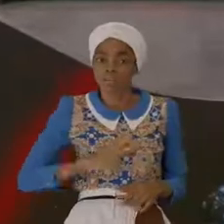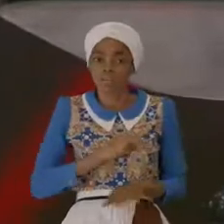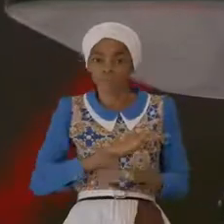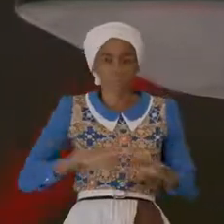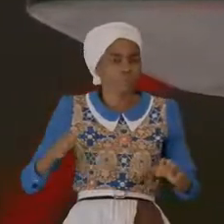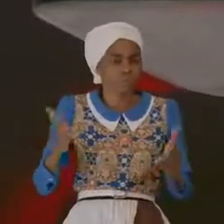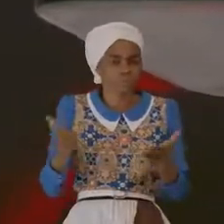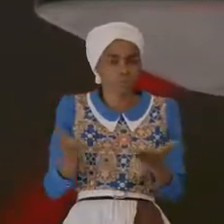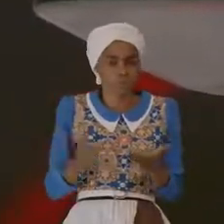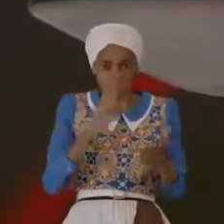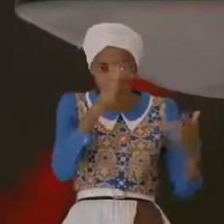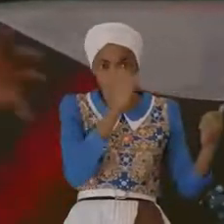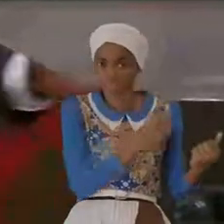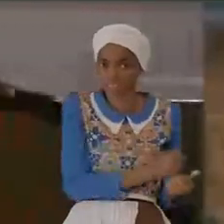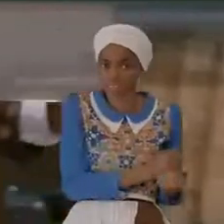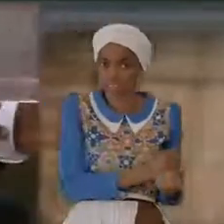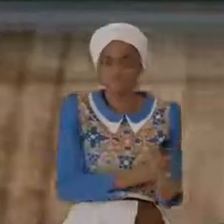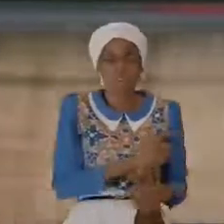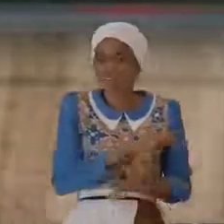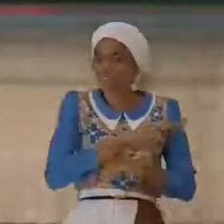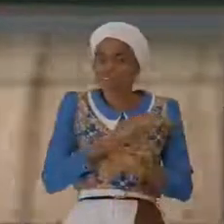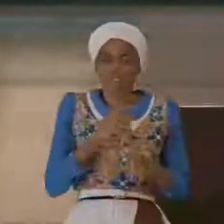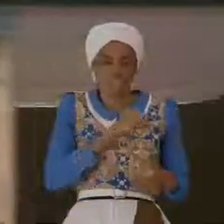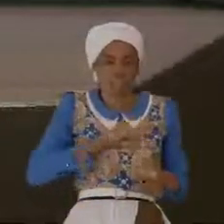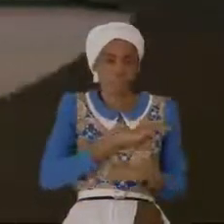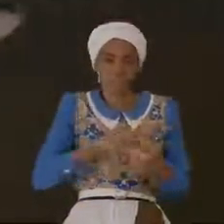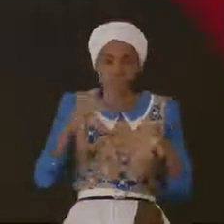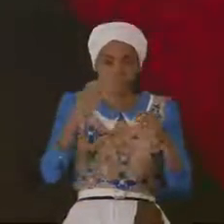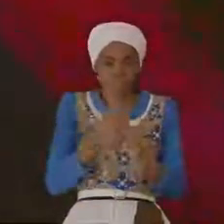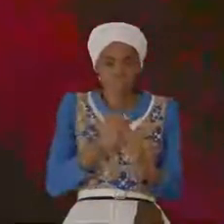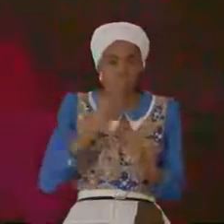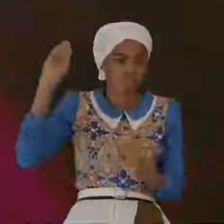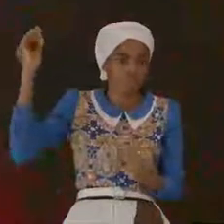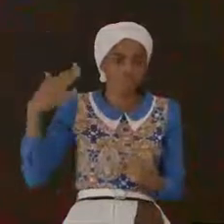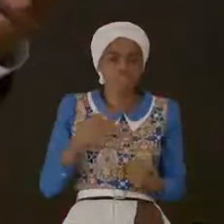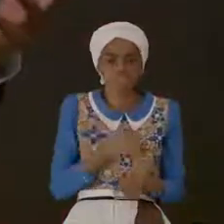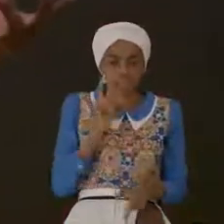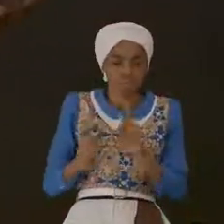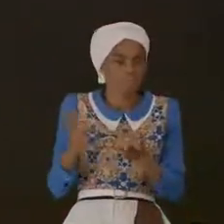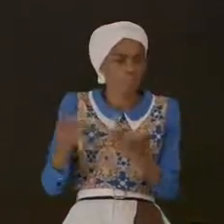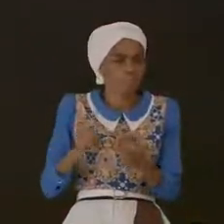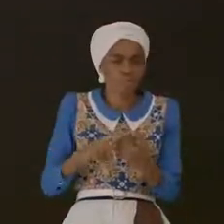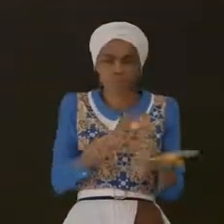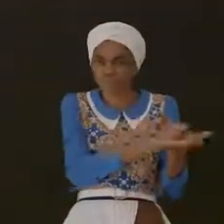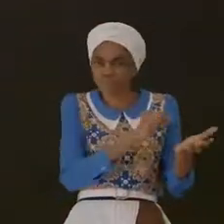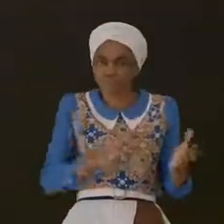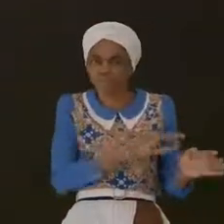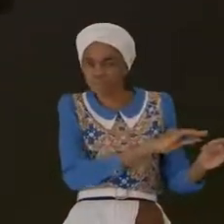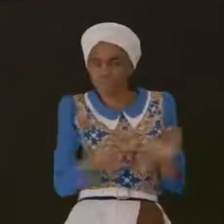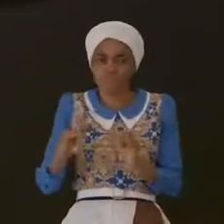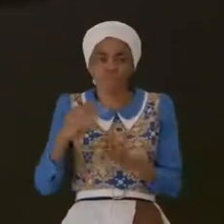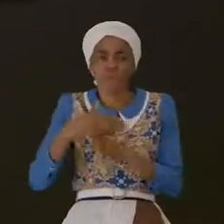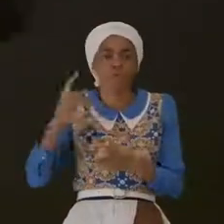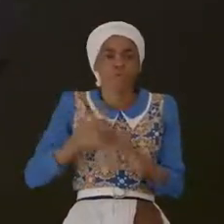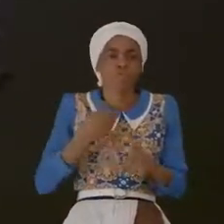La circoncision n'exige pas la grâce. Il voudrait vous ôter de la grâce de Dieu, vous éloigner de la foi en Christ, vous